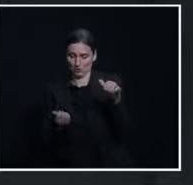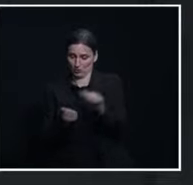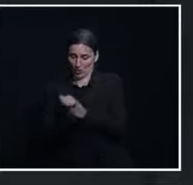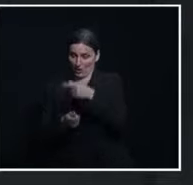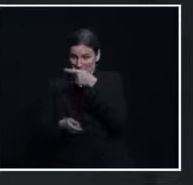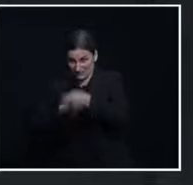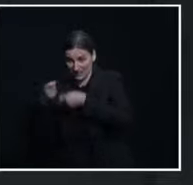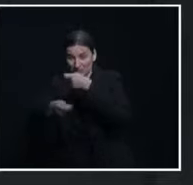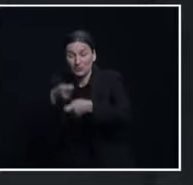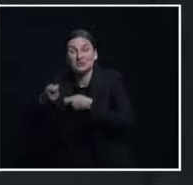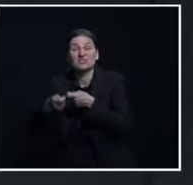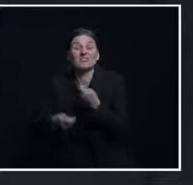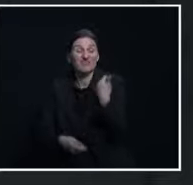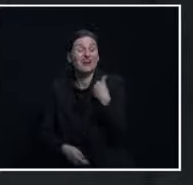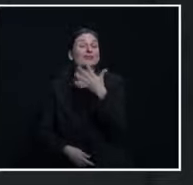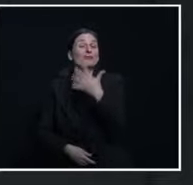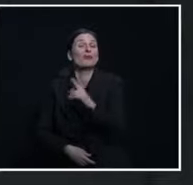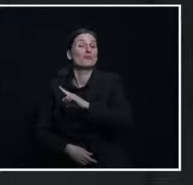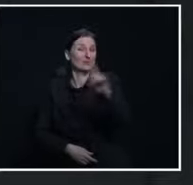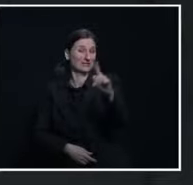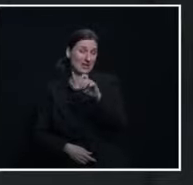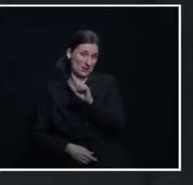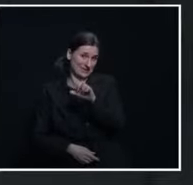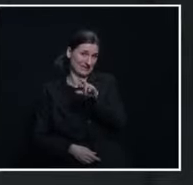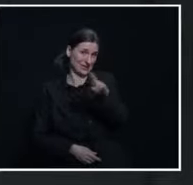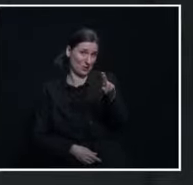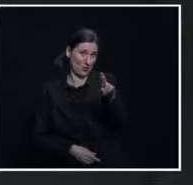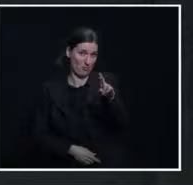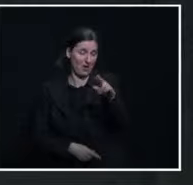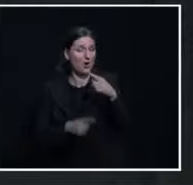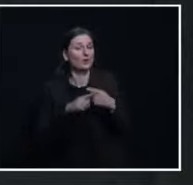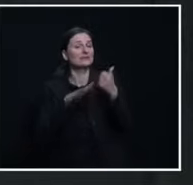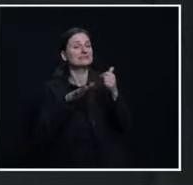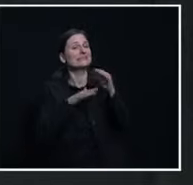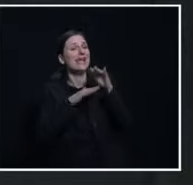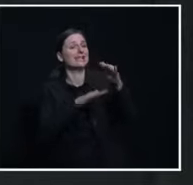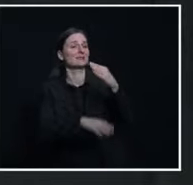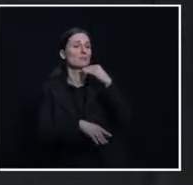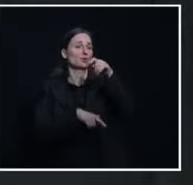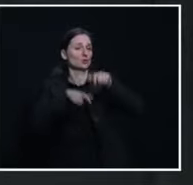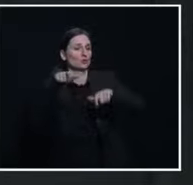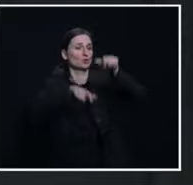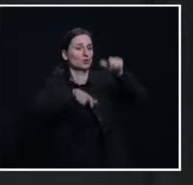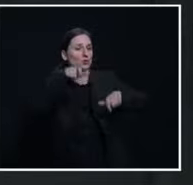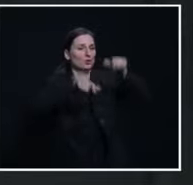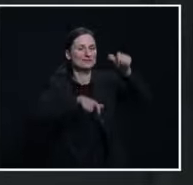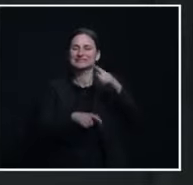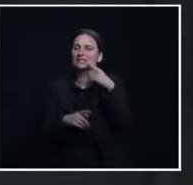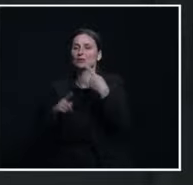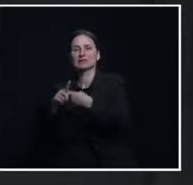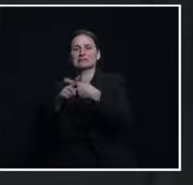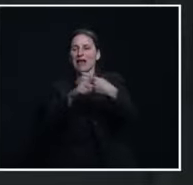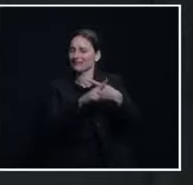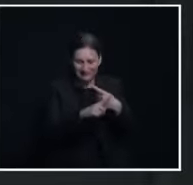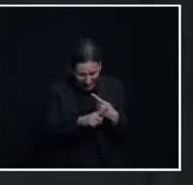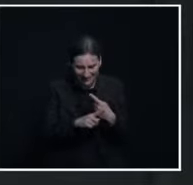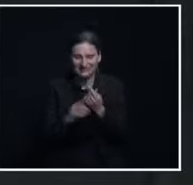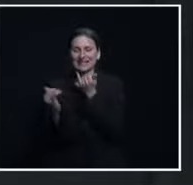ermordeten 500.000 Sinti und Roma und 6 Millionen Juden individuelle Schicksale